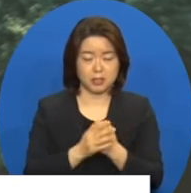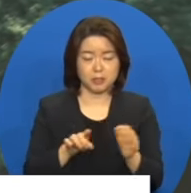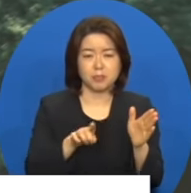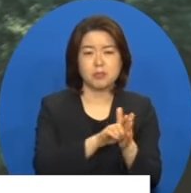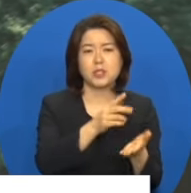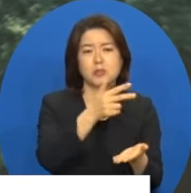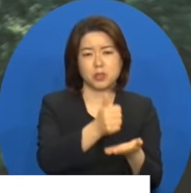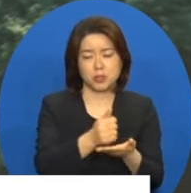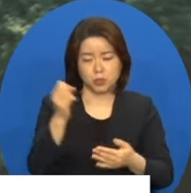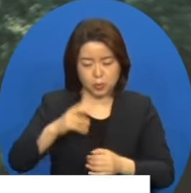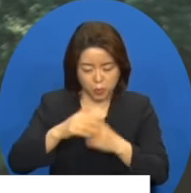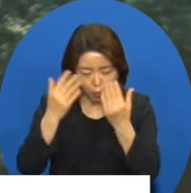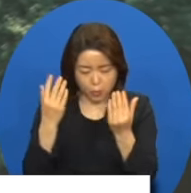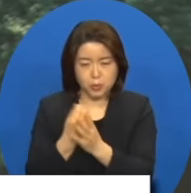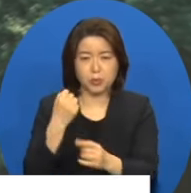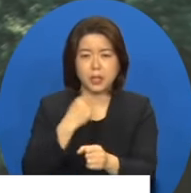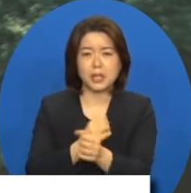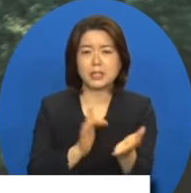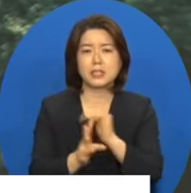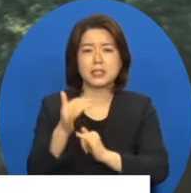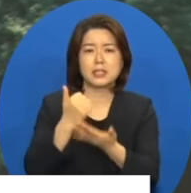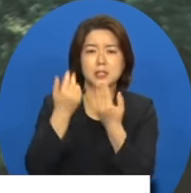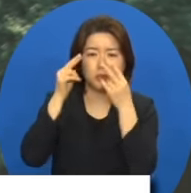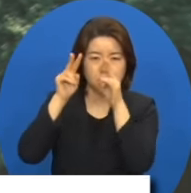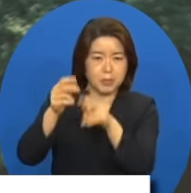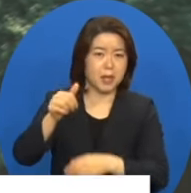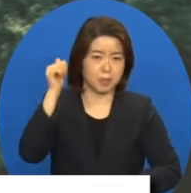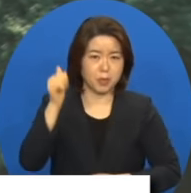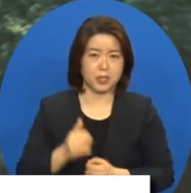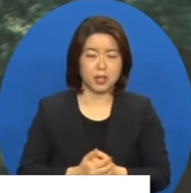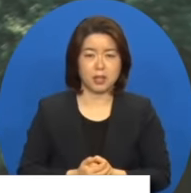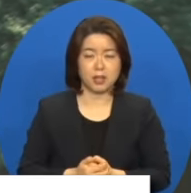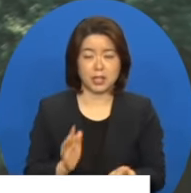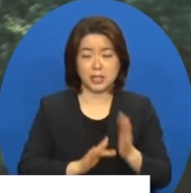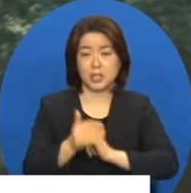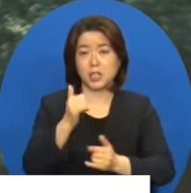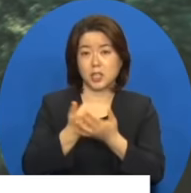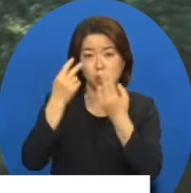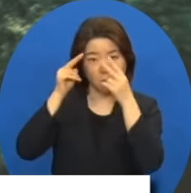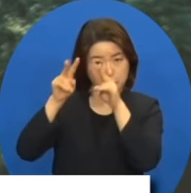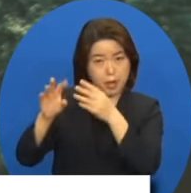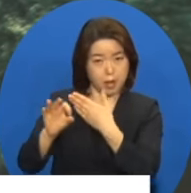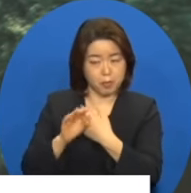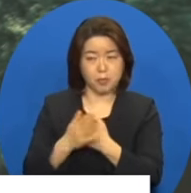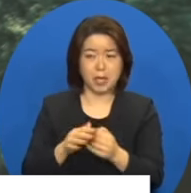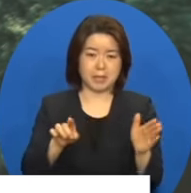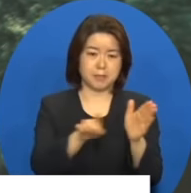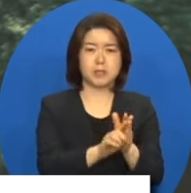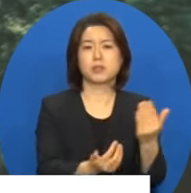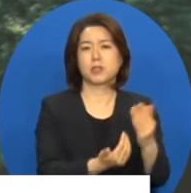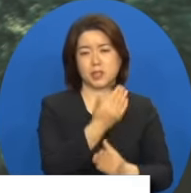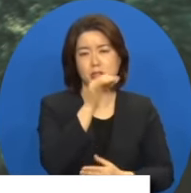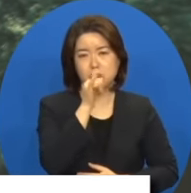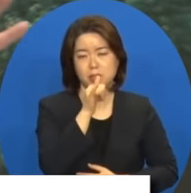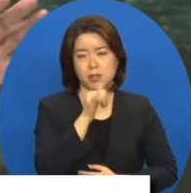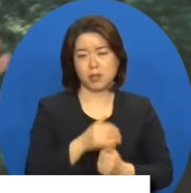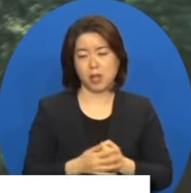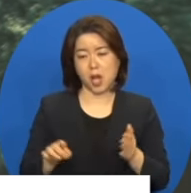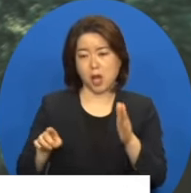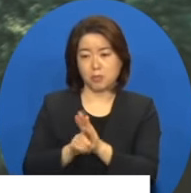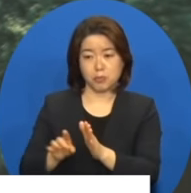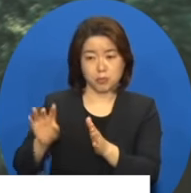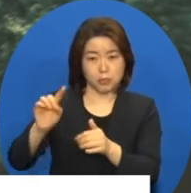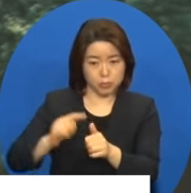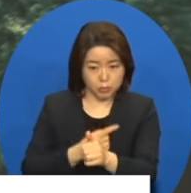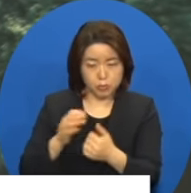온전케 하시는 이인 예수를 바라보자. 예수님을 바라보면 믿음이 생긴다는 거예요. 믿어지면